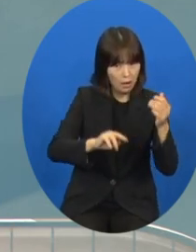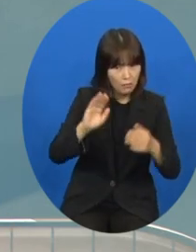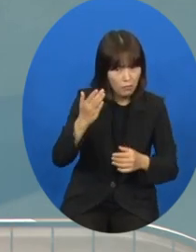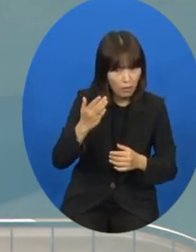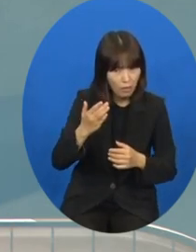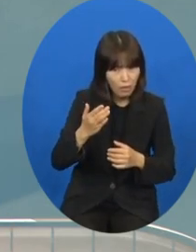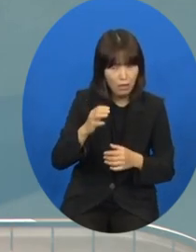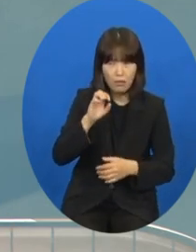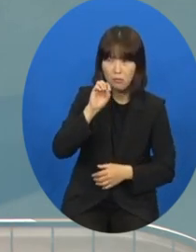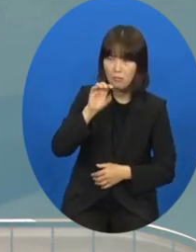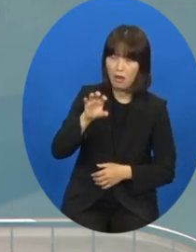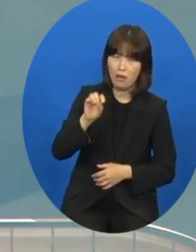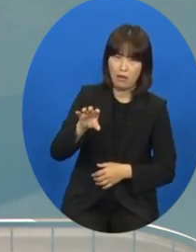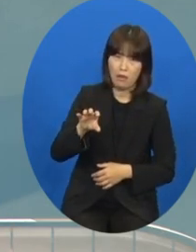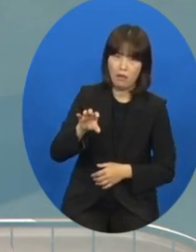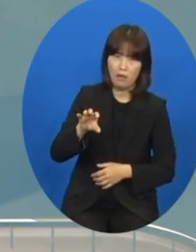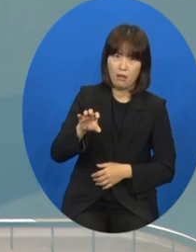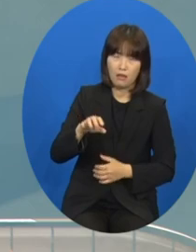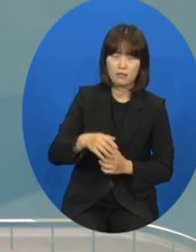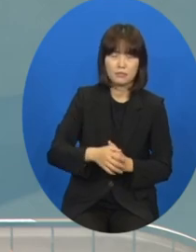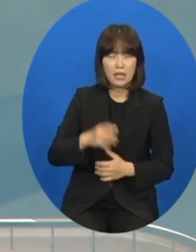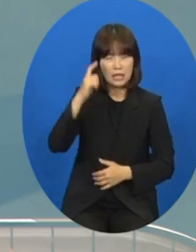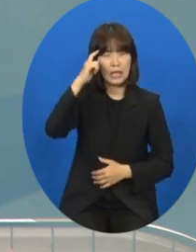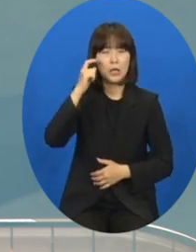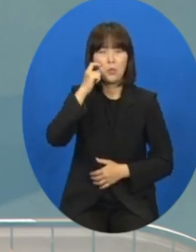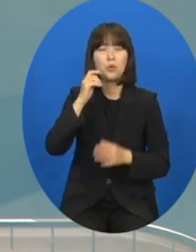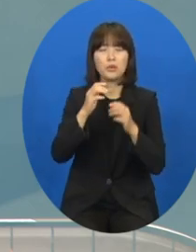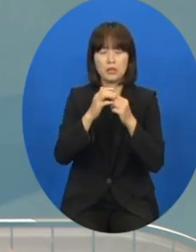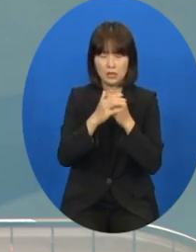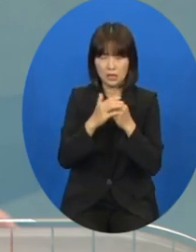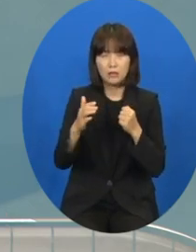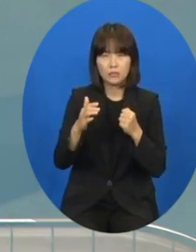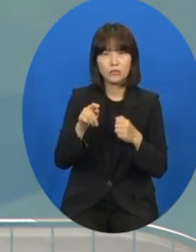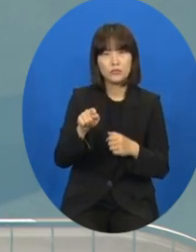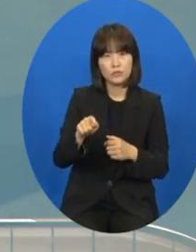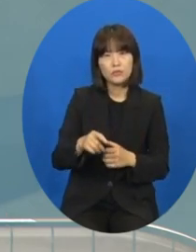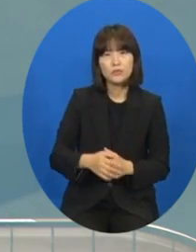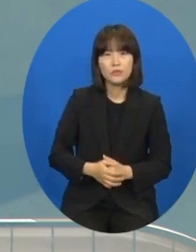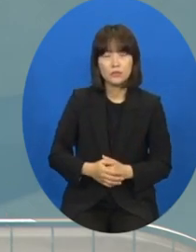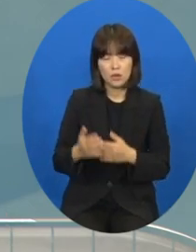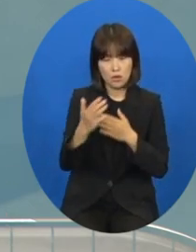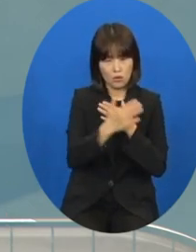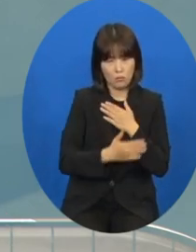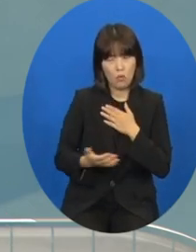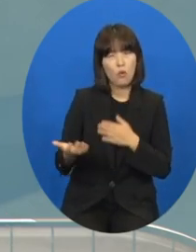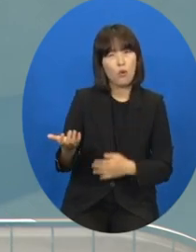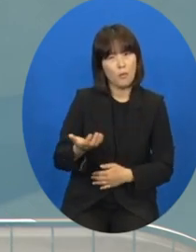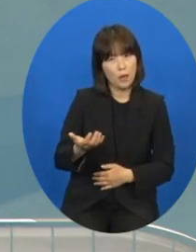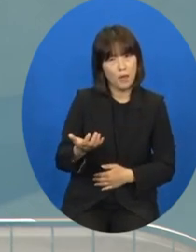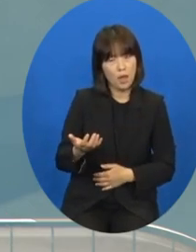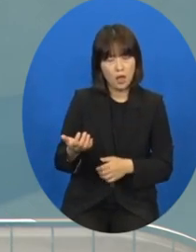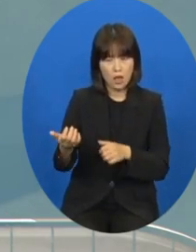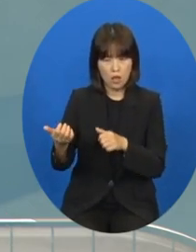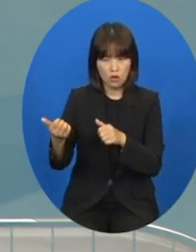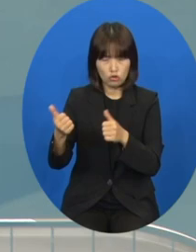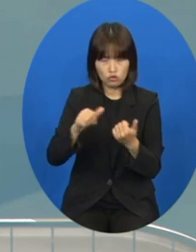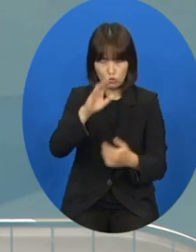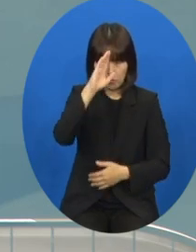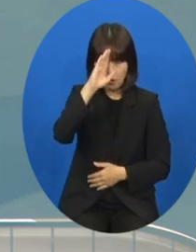그렇지 않아요. 깨닫지 못하니까 그런 느낌이 들 뿐이에요. 여러분, 몸이 아파서 죽을 병에